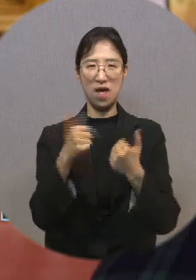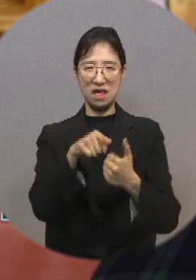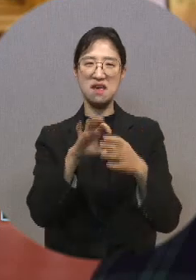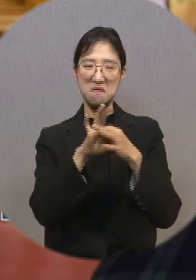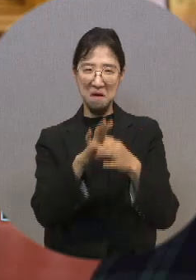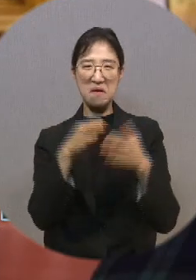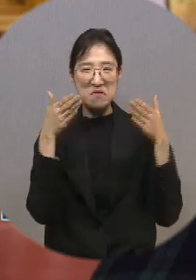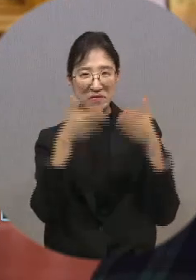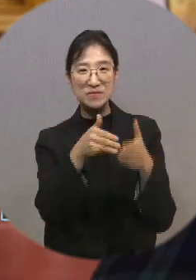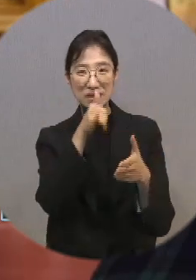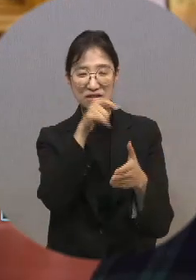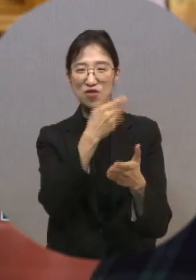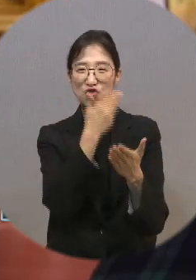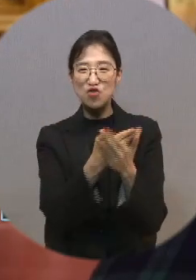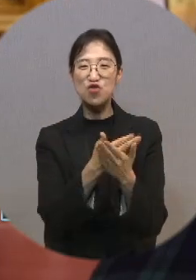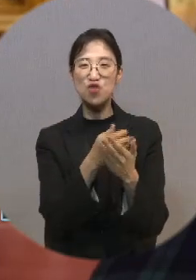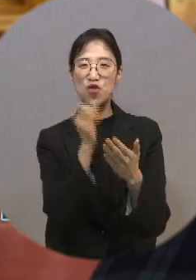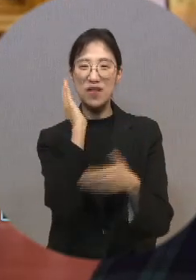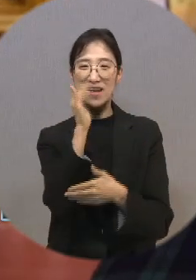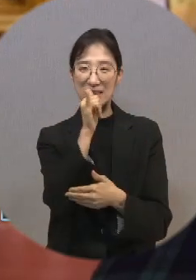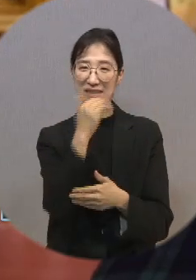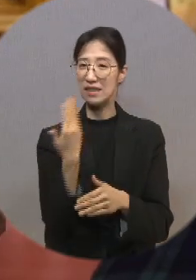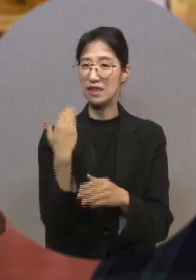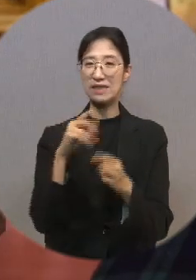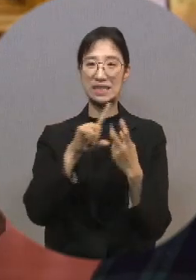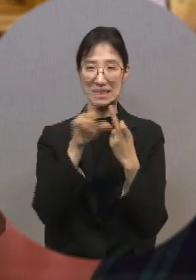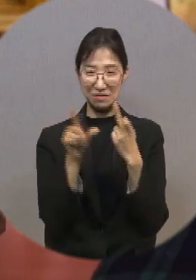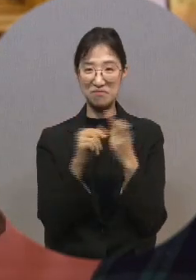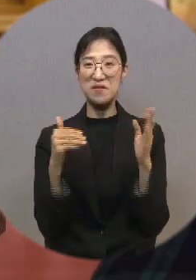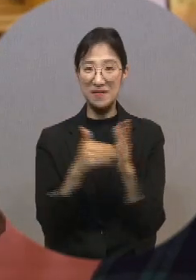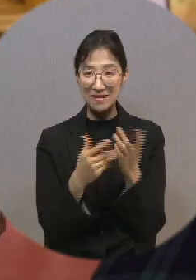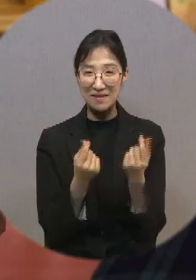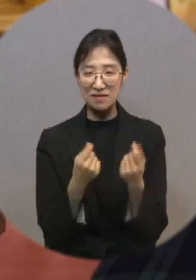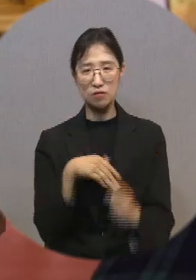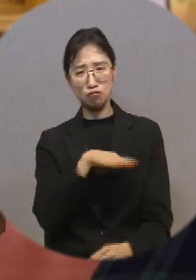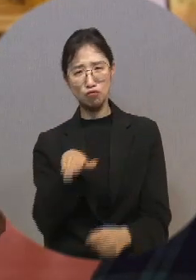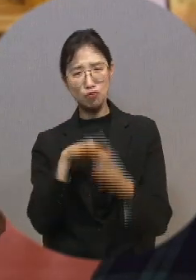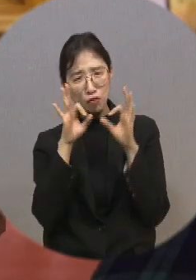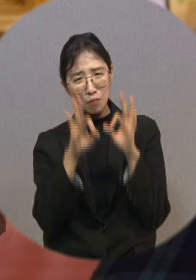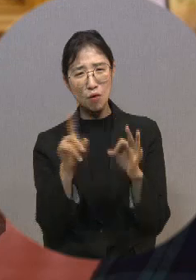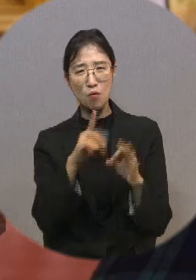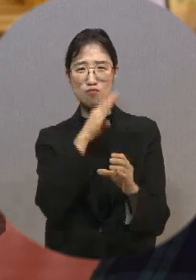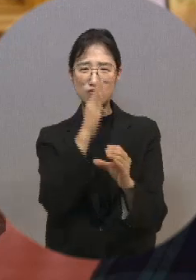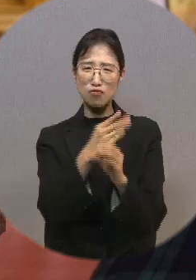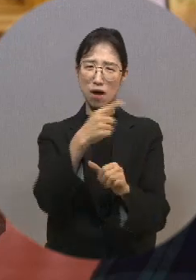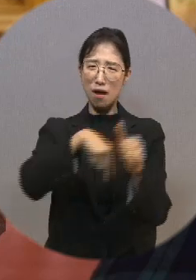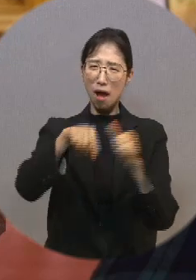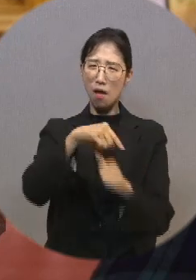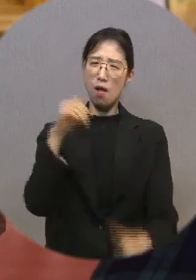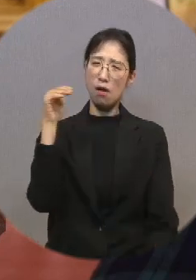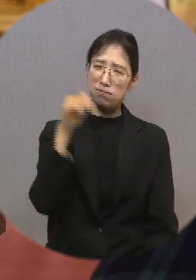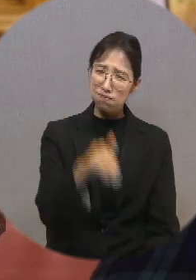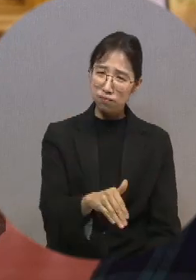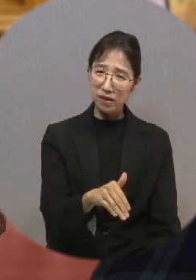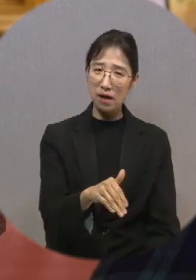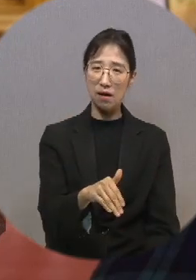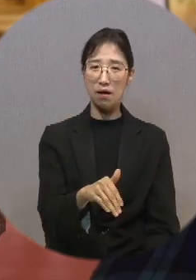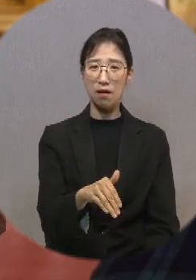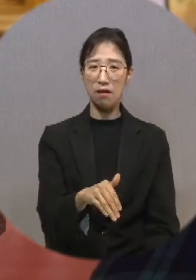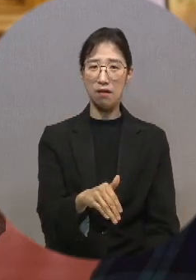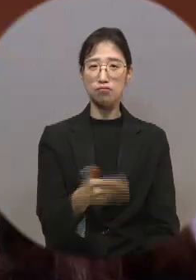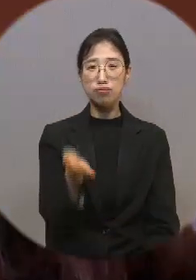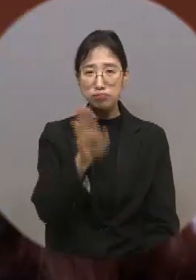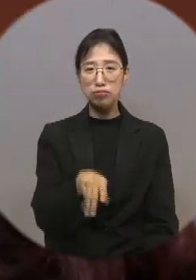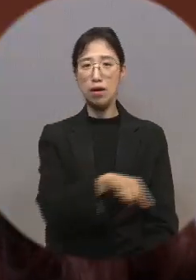많이 나온다고. 그게 이제 12월에 마무리가 됐었는데 참 놀라운 게 우리가 봤을 때는 북한의 상황이 점점 나빠지고 있는데 또